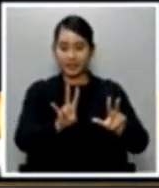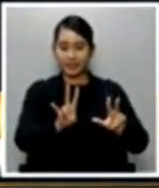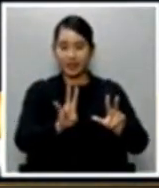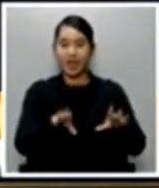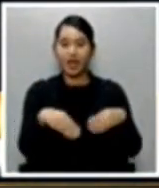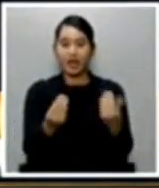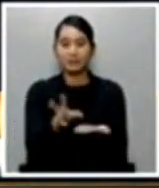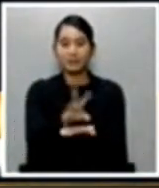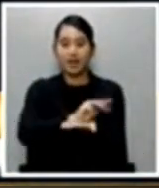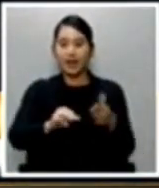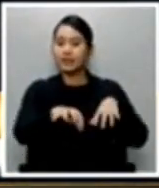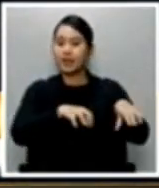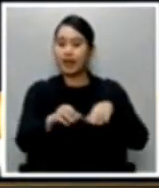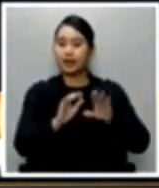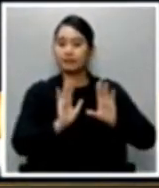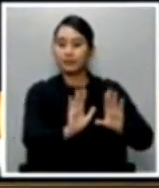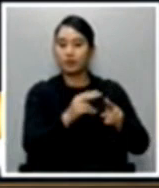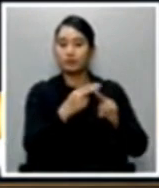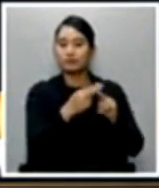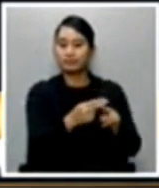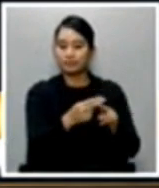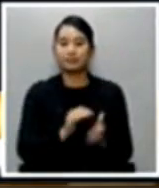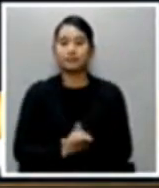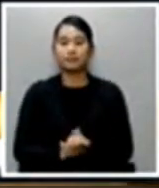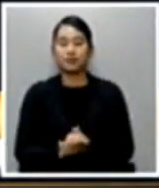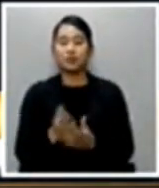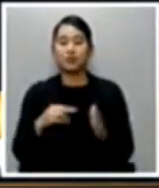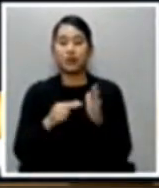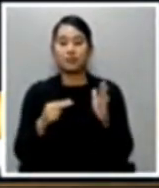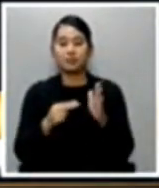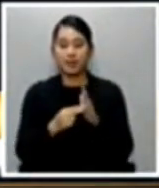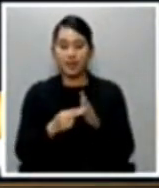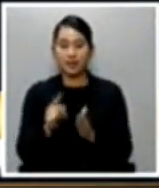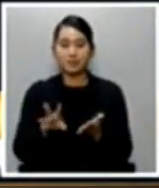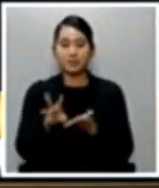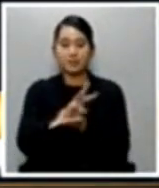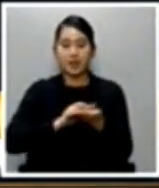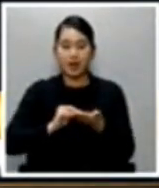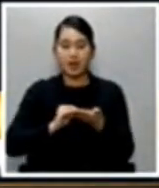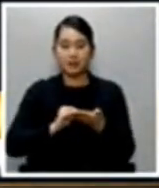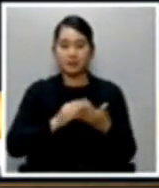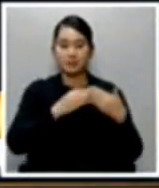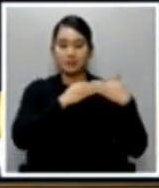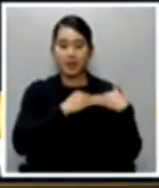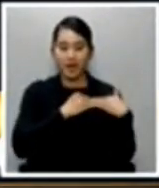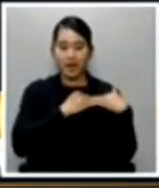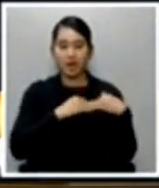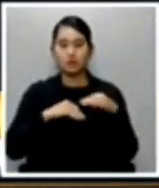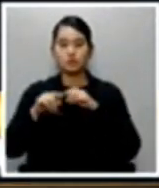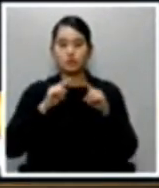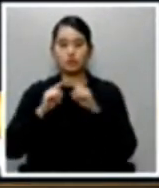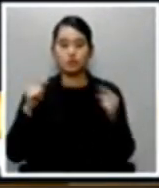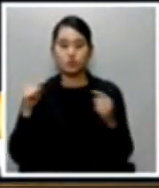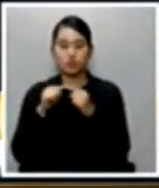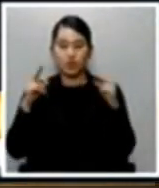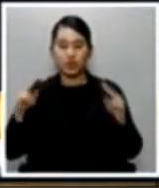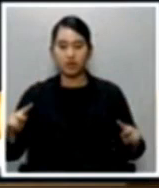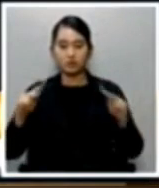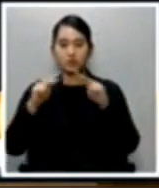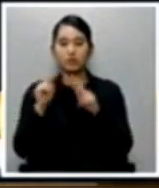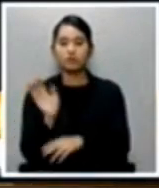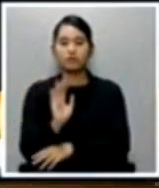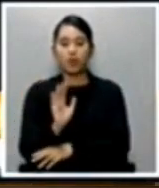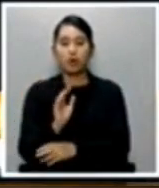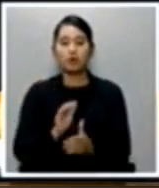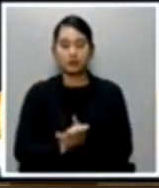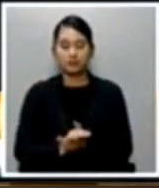ได้ให้มหาลัยเป็นคนจัดการเพราะฉะนั้นมันจะไม่มีภาระของมหาลัยที่จะต้องมาติดต่อกับทางด้านของกระทรวงในส่วน